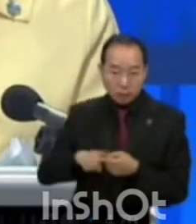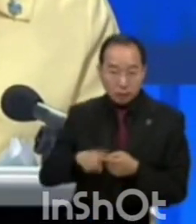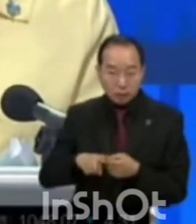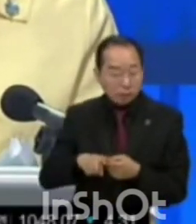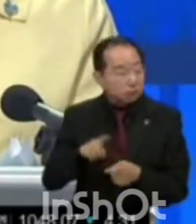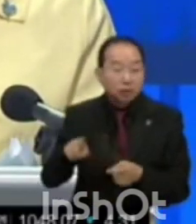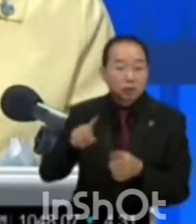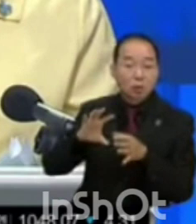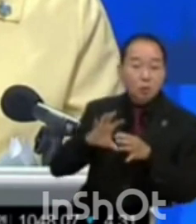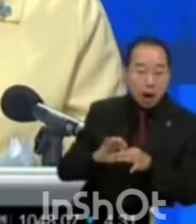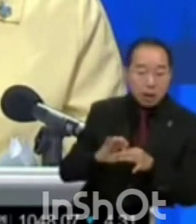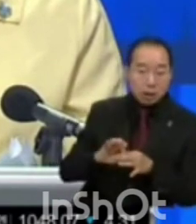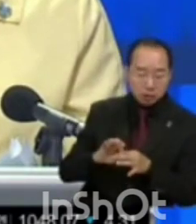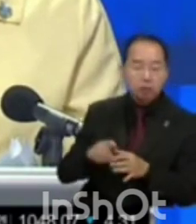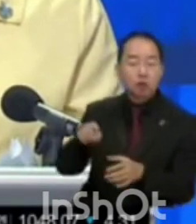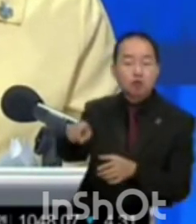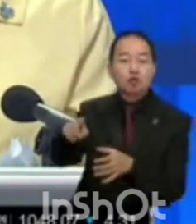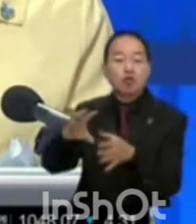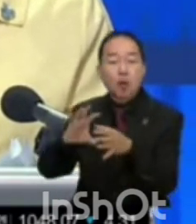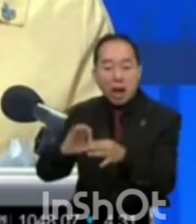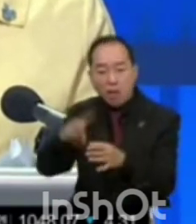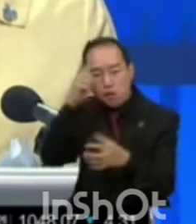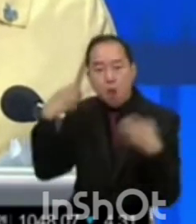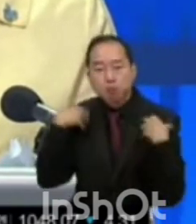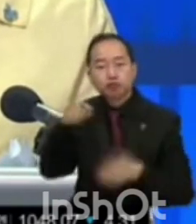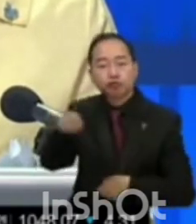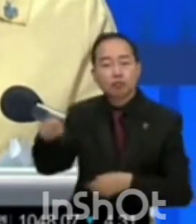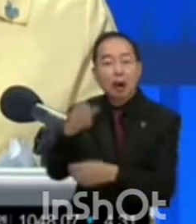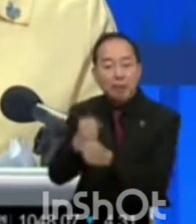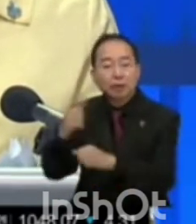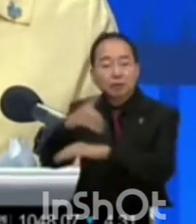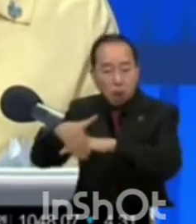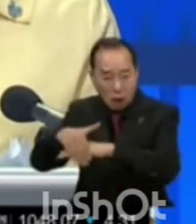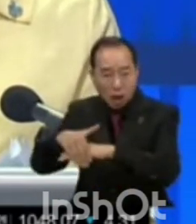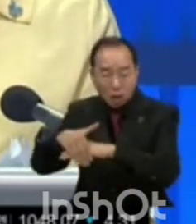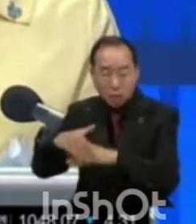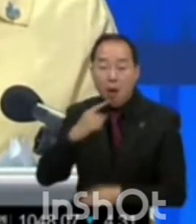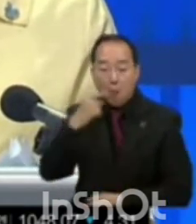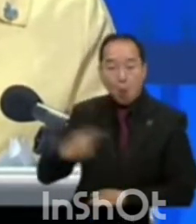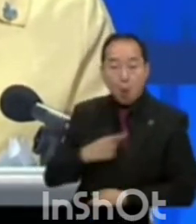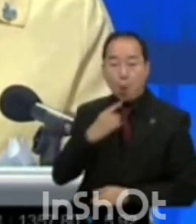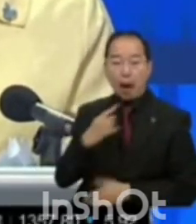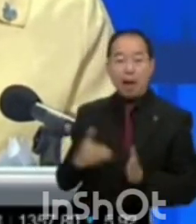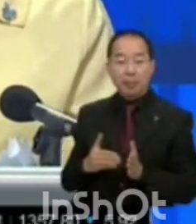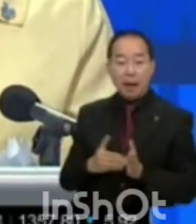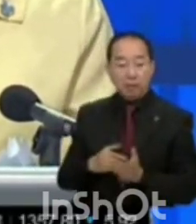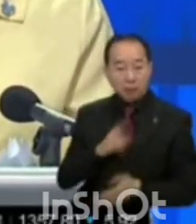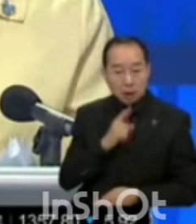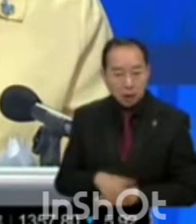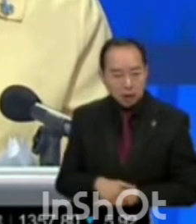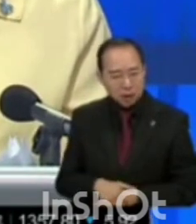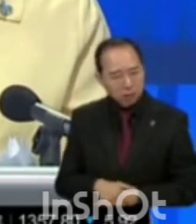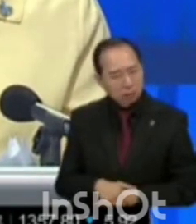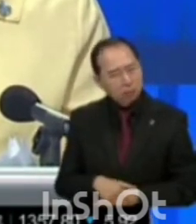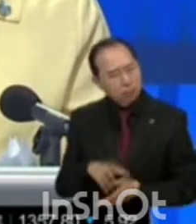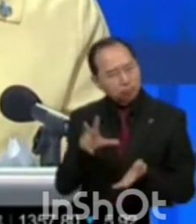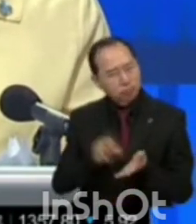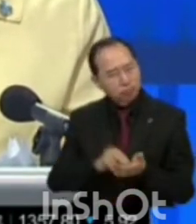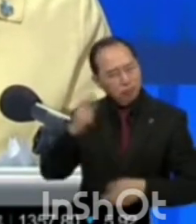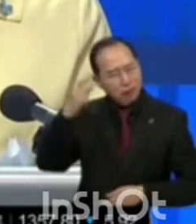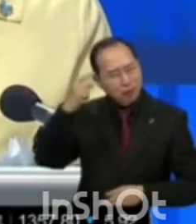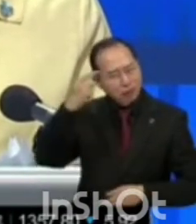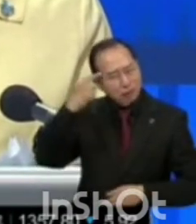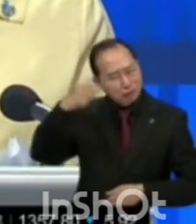문제는 관계부처가 올린 의견이고 보고만 받았다 이렇게 하는데요. 깊은 문제의식이 없으신 것 같고요. 그게 바로